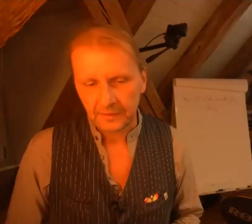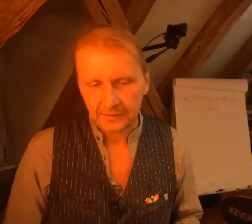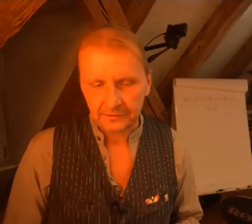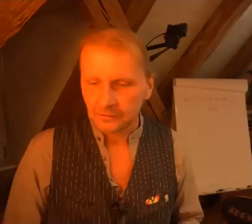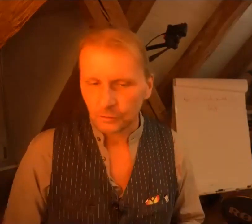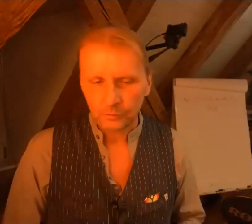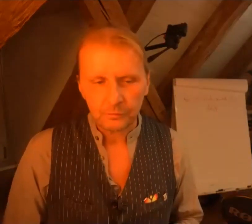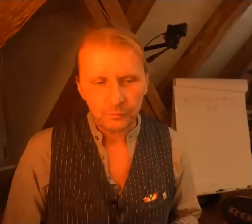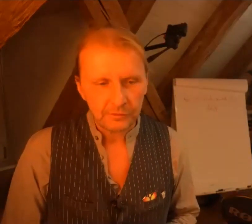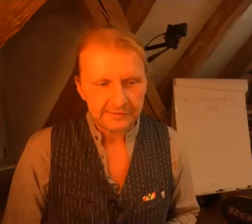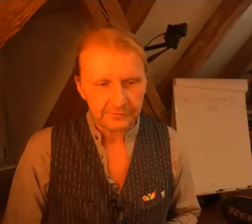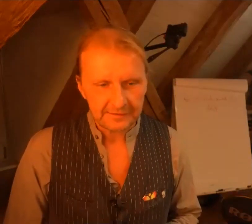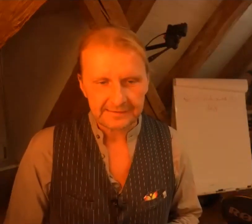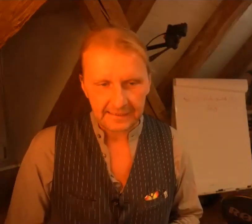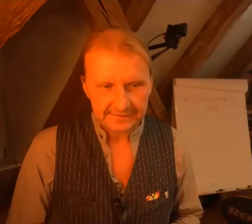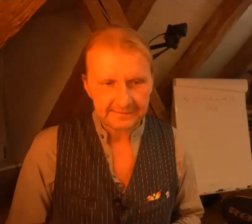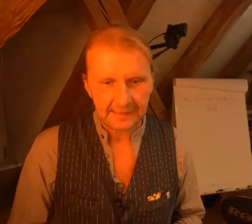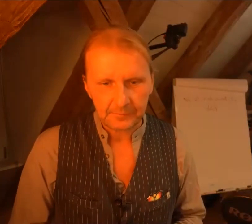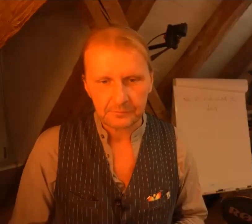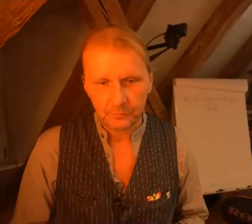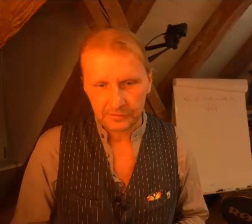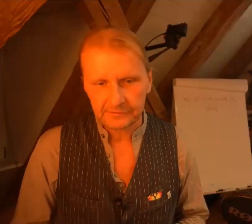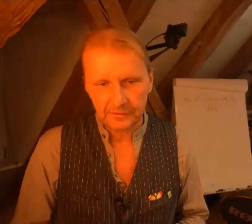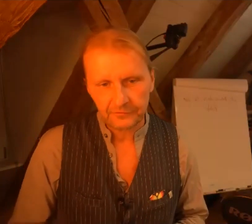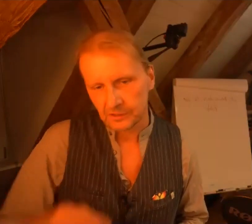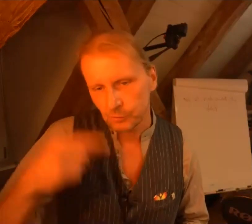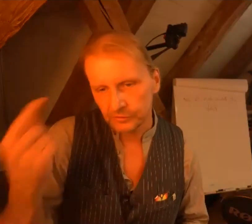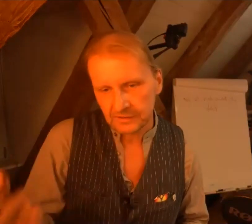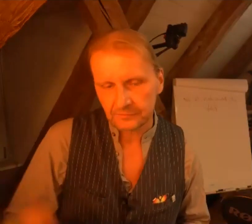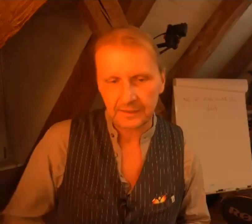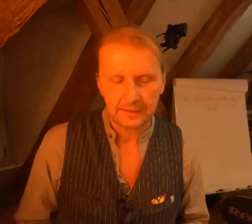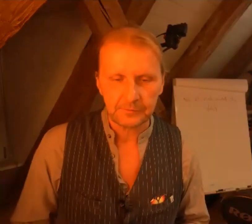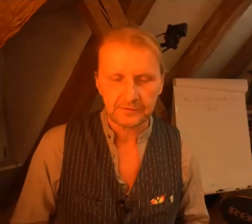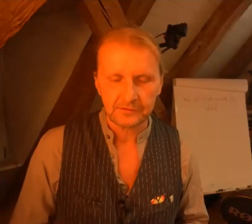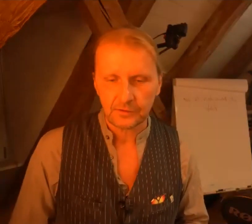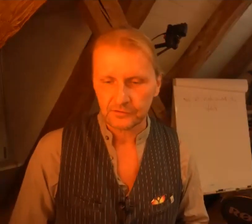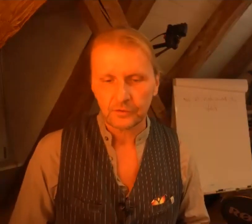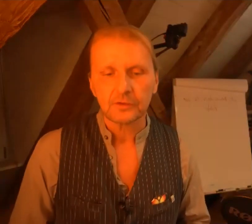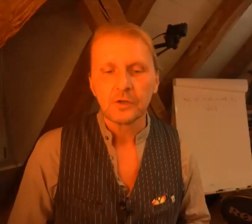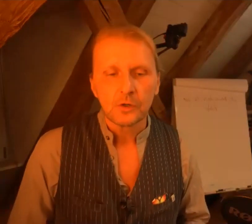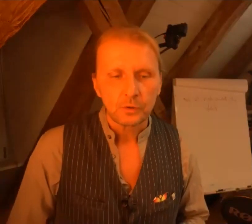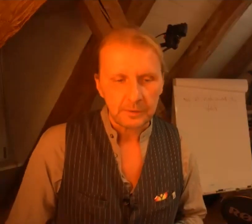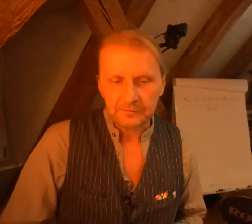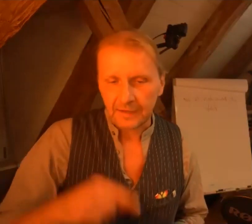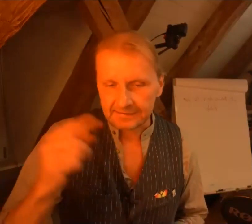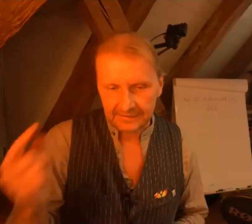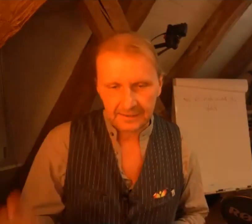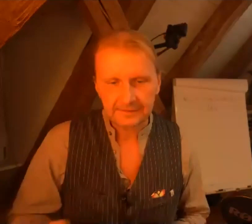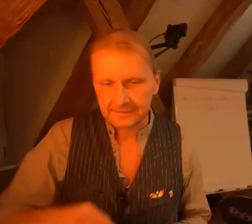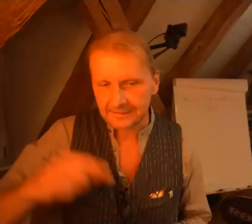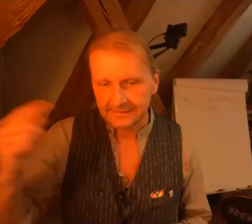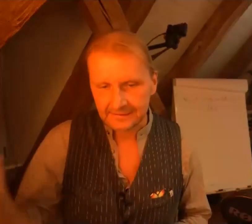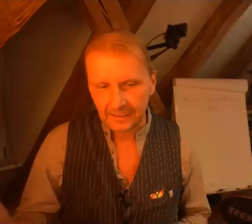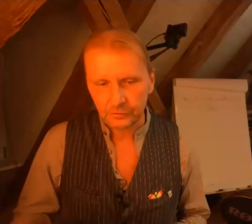korrumpiert werden, um möglichst viele Tests, damit möglichst viele falsch positive Ergebnisse zu erzeugen. Und damit weiß